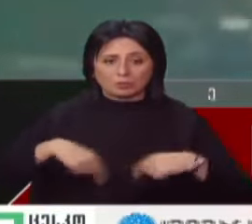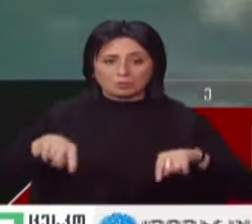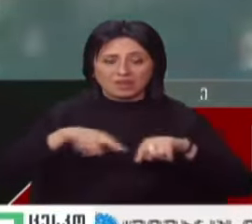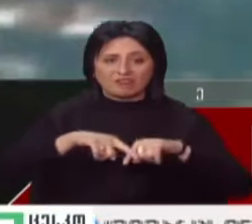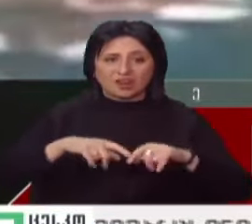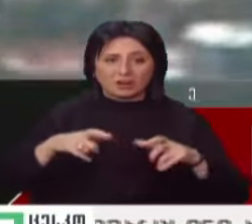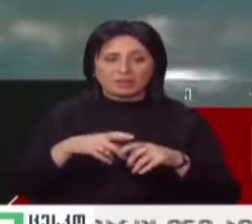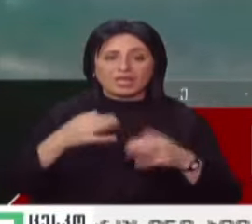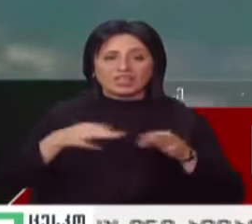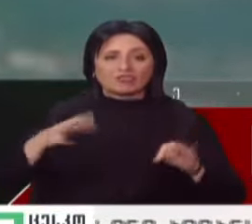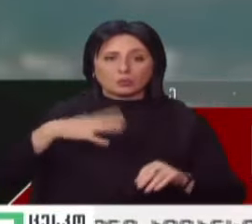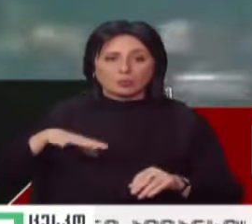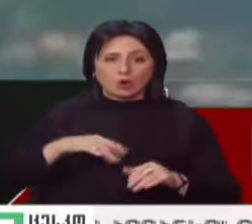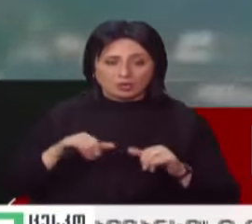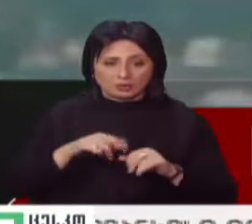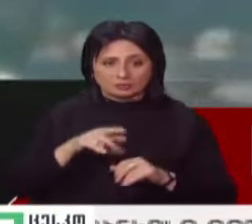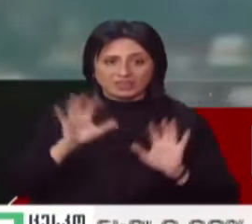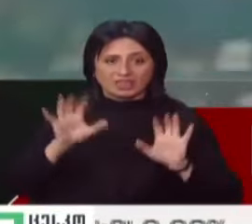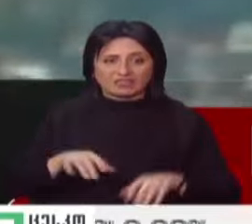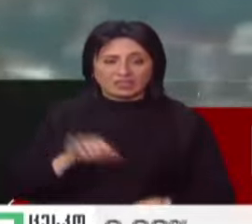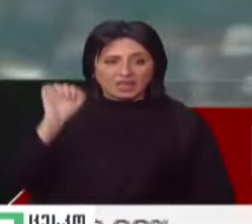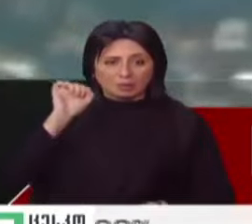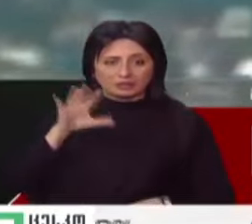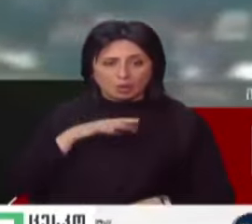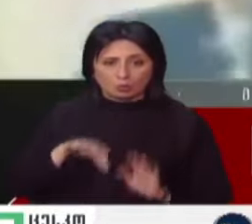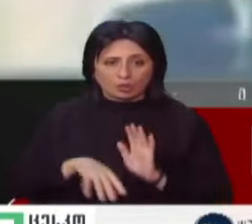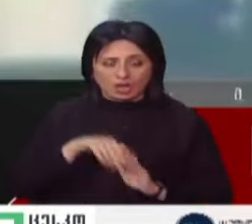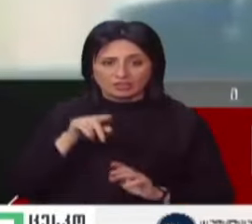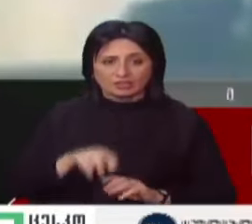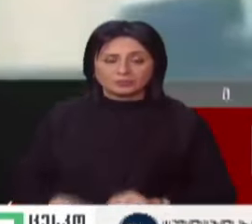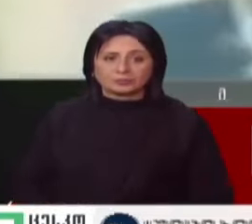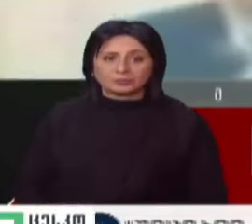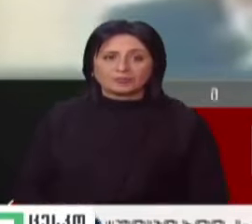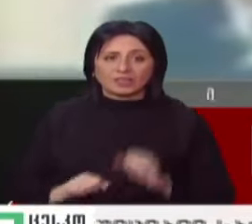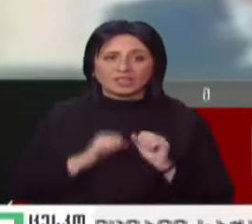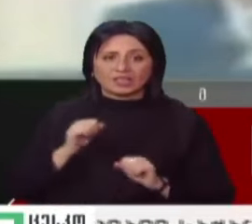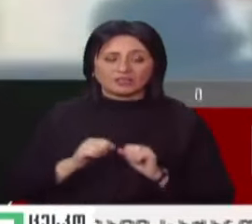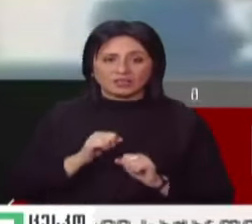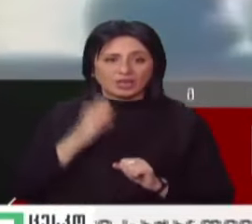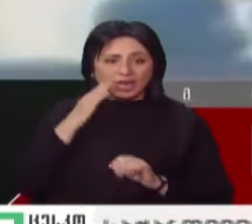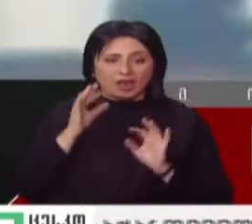магидет ависупалма сакартолом муипова. Тамждомарет зуэт гамсахурди айрчиес.